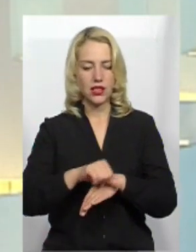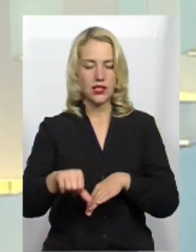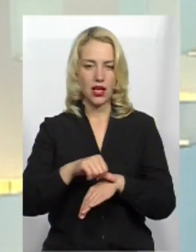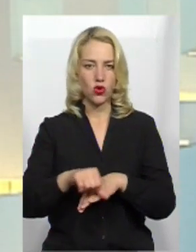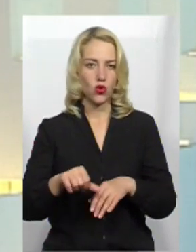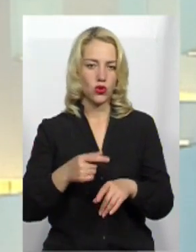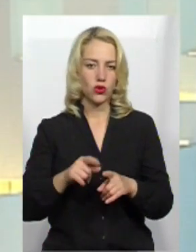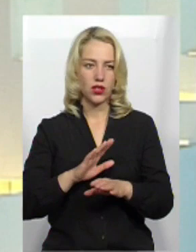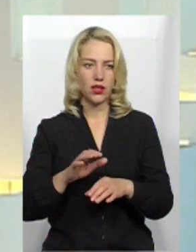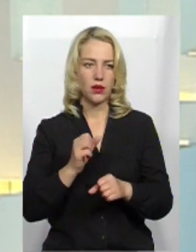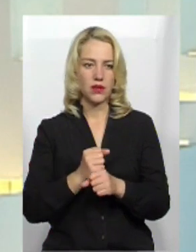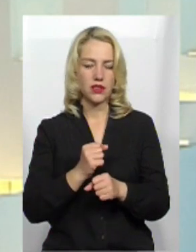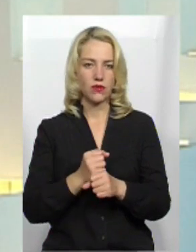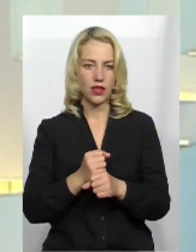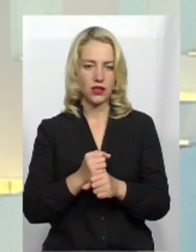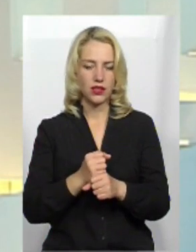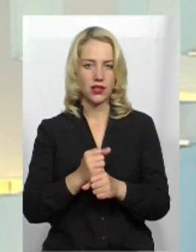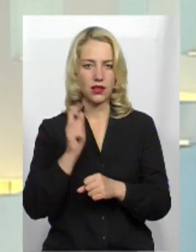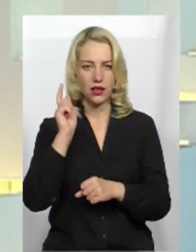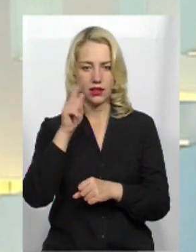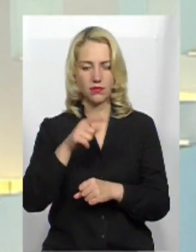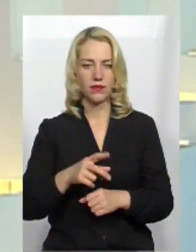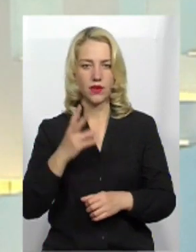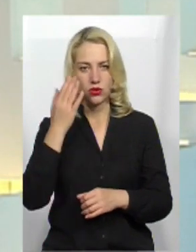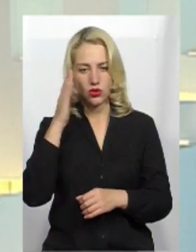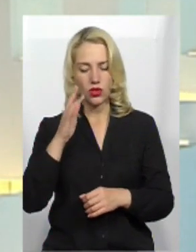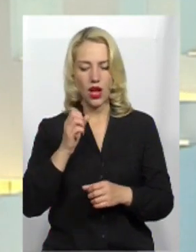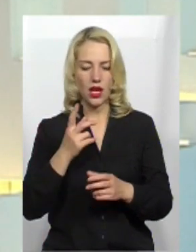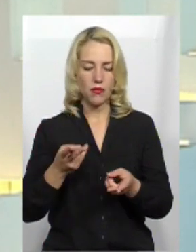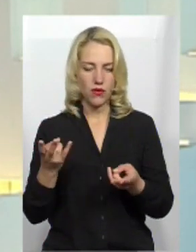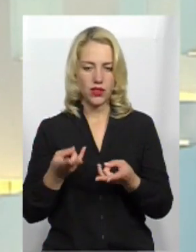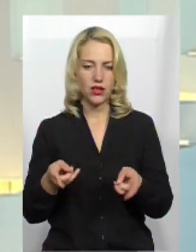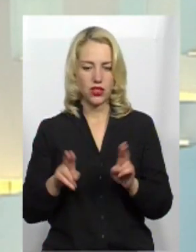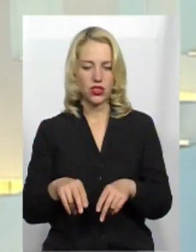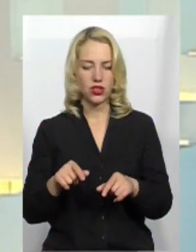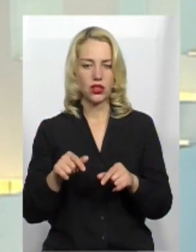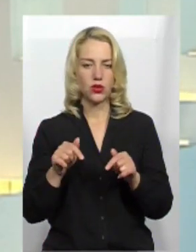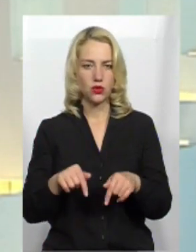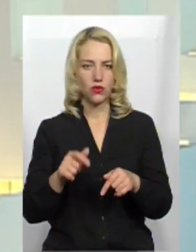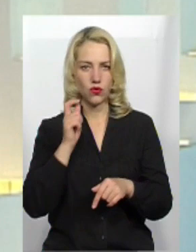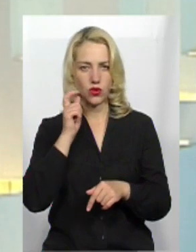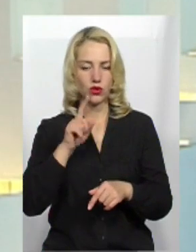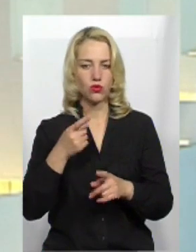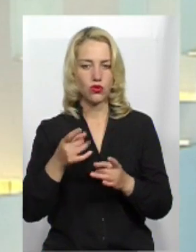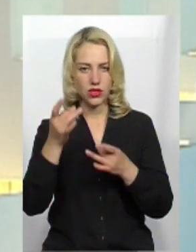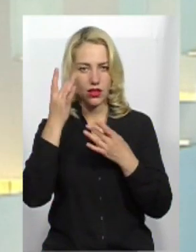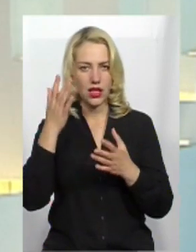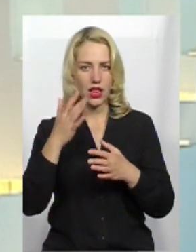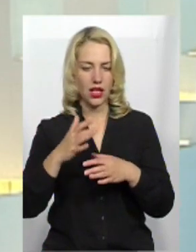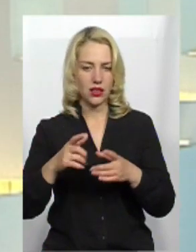не працювали медсестрами. Вони повинні залишитися в Україні за достойно, тому що це інтелігентна